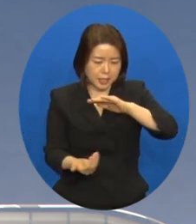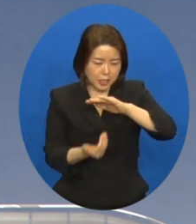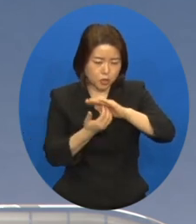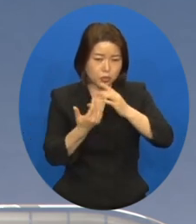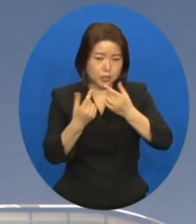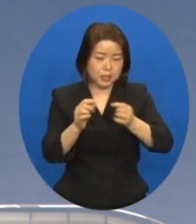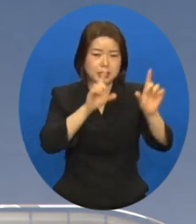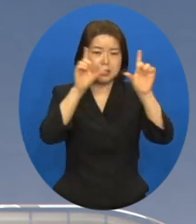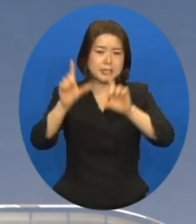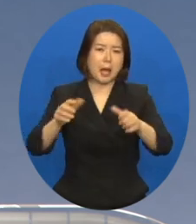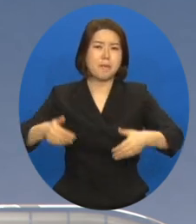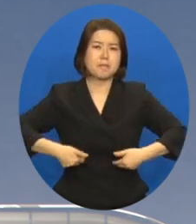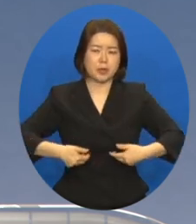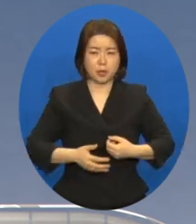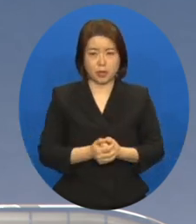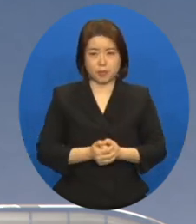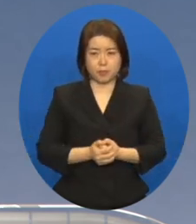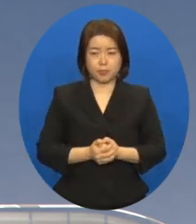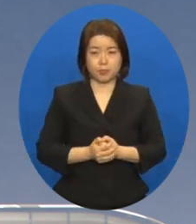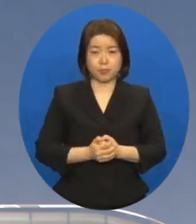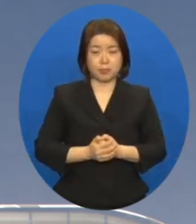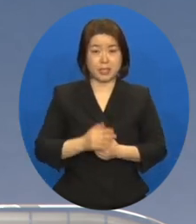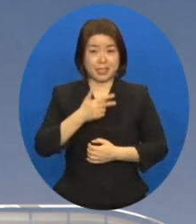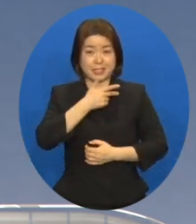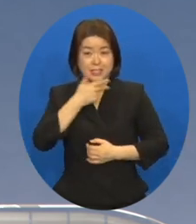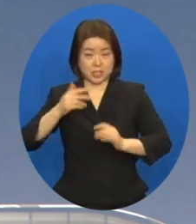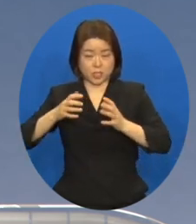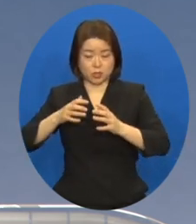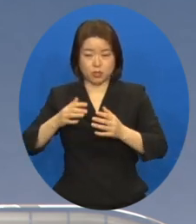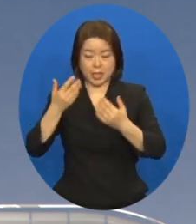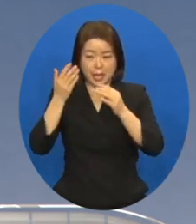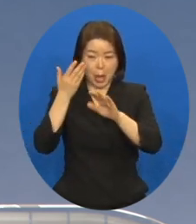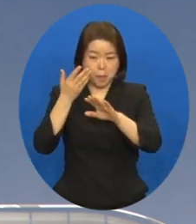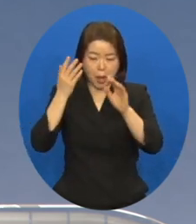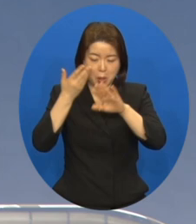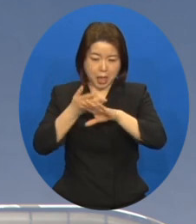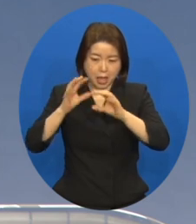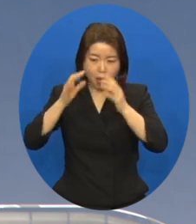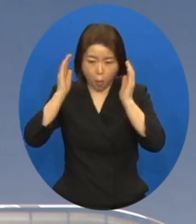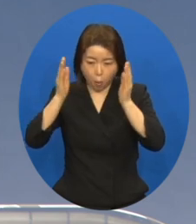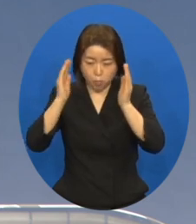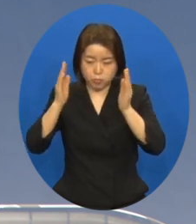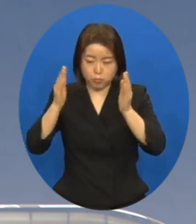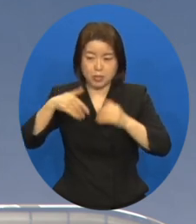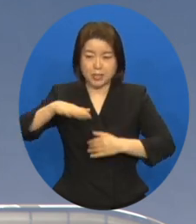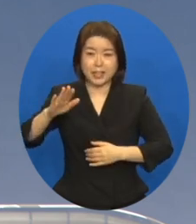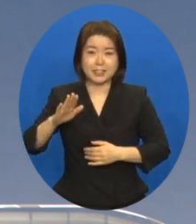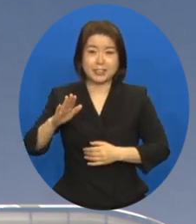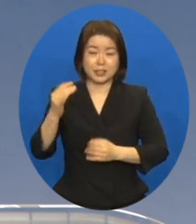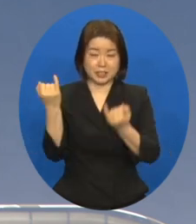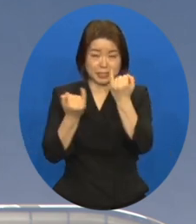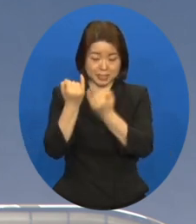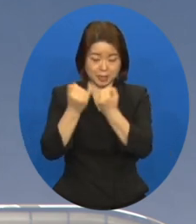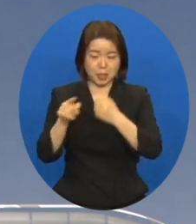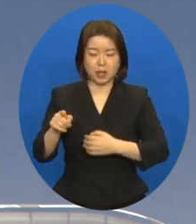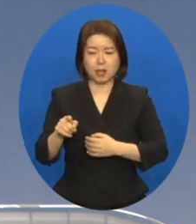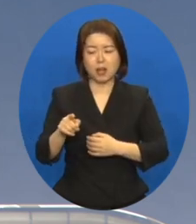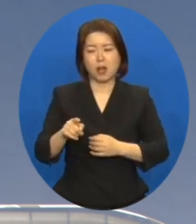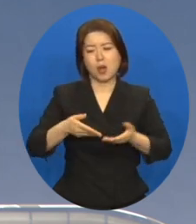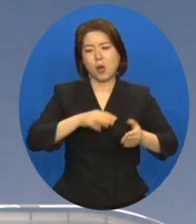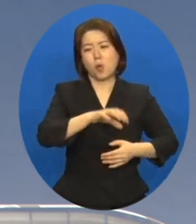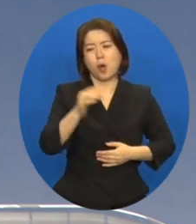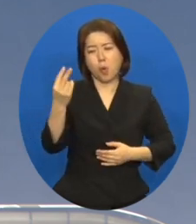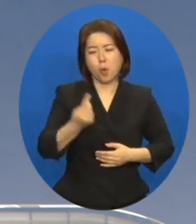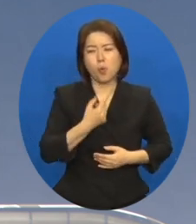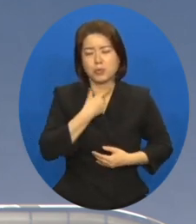거예요. 영국에 유학을 갔던 어떤 자매가 향수병에 걸렸어요. 영국에 유학 가서 1년도